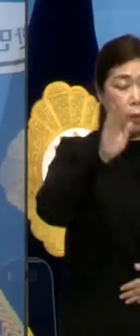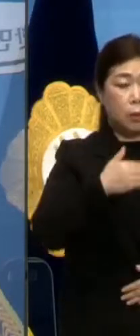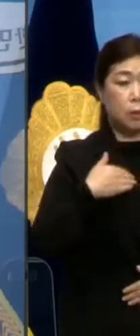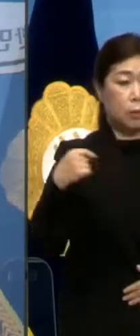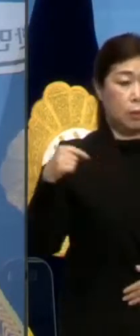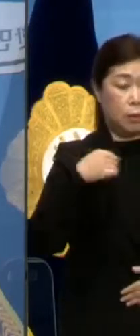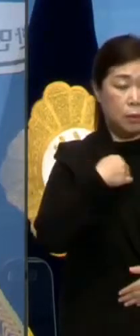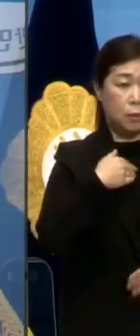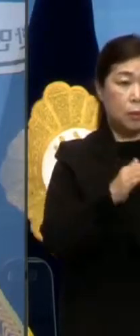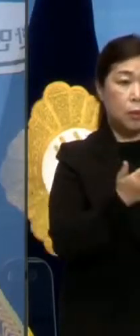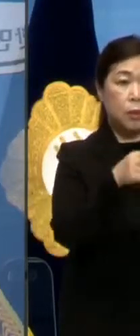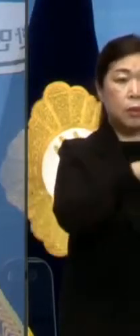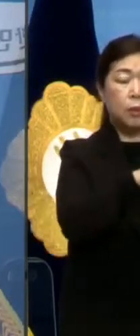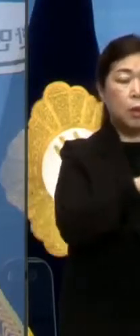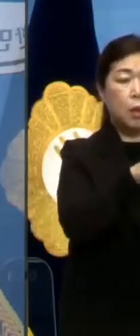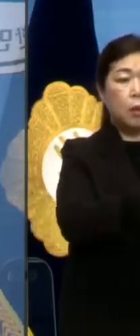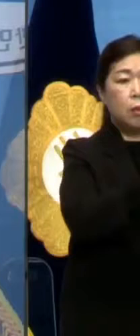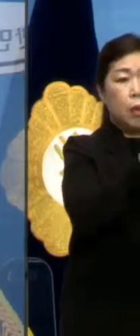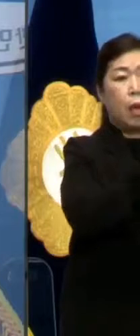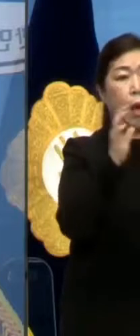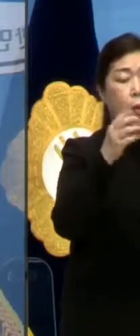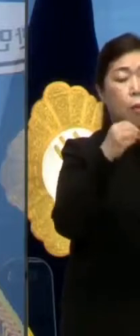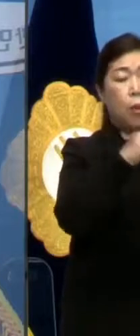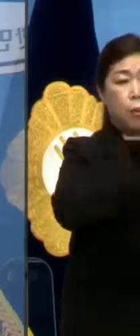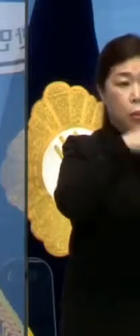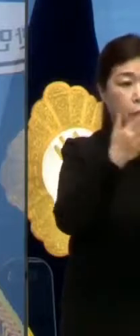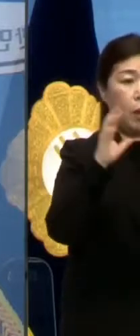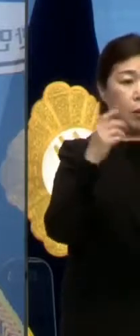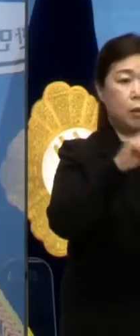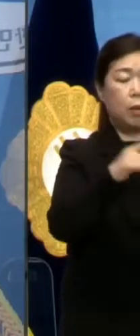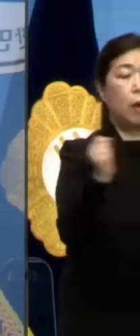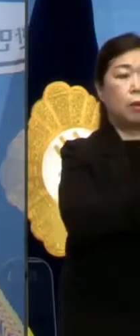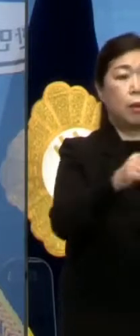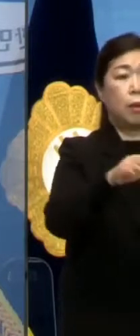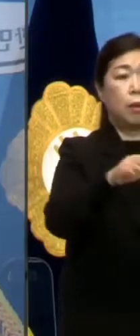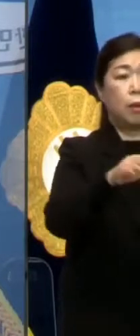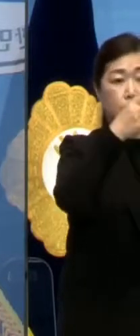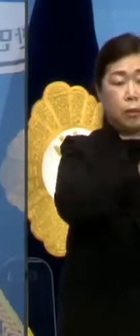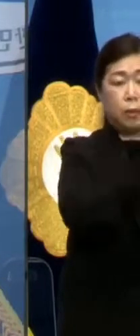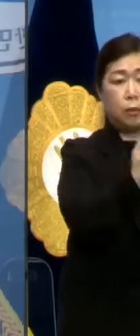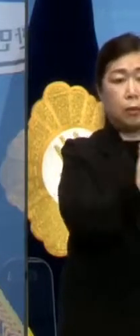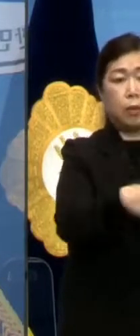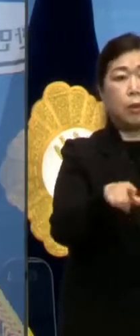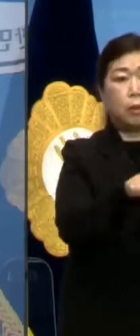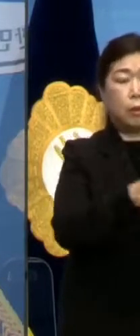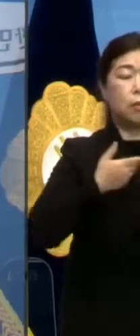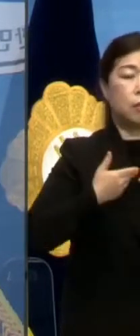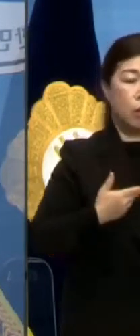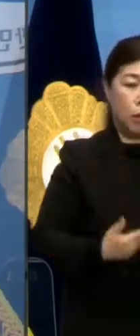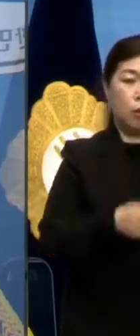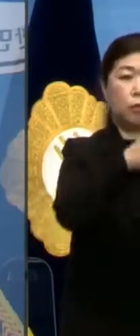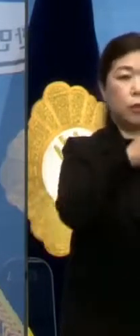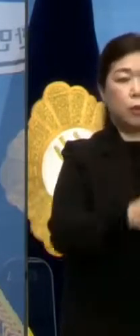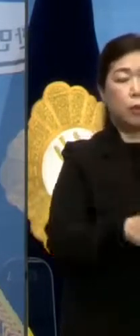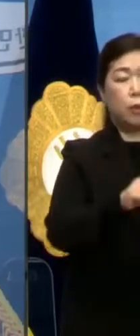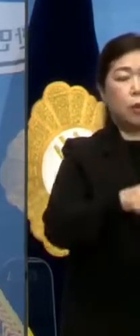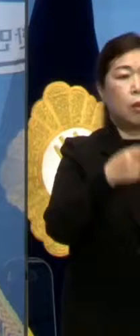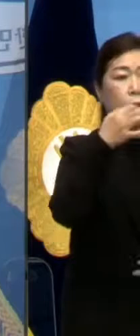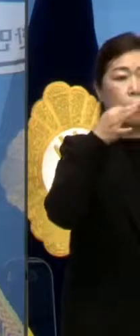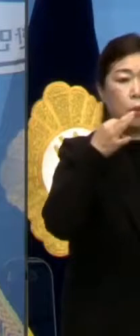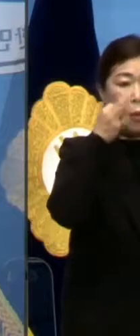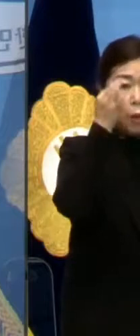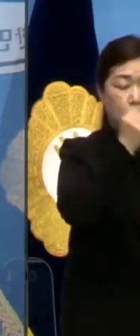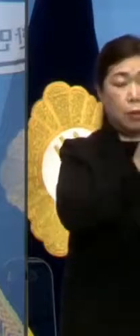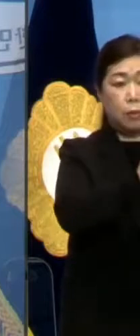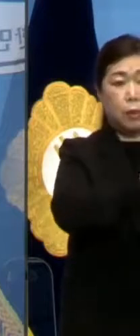의원은 입양 아동을 포함한 모든 아동에 대한 학대 근절을 위하여 차분하고 구체적인